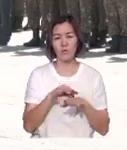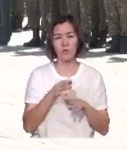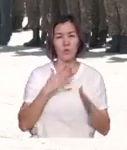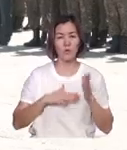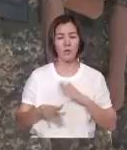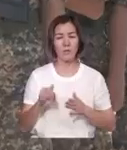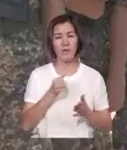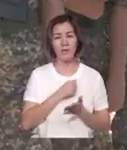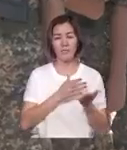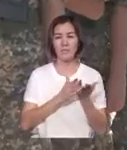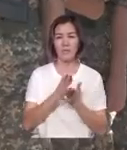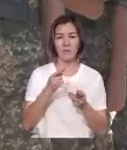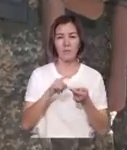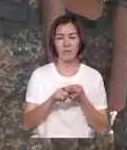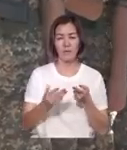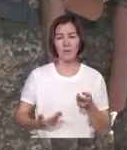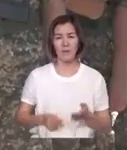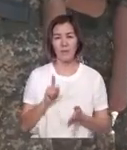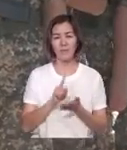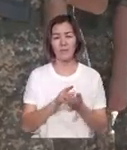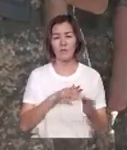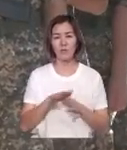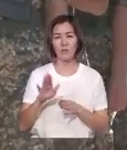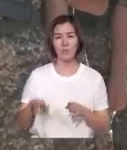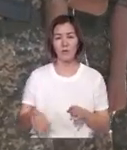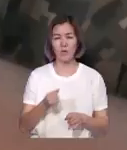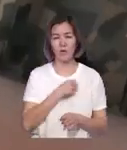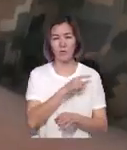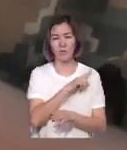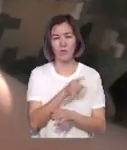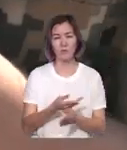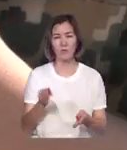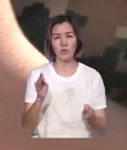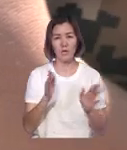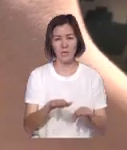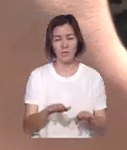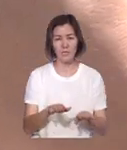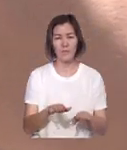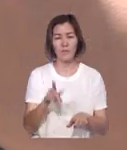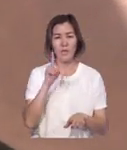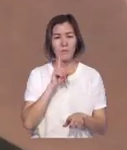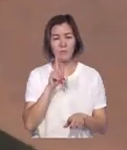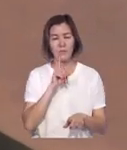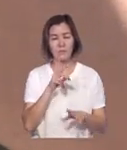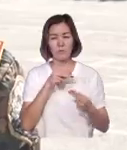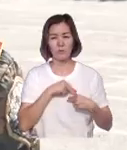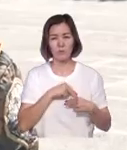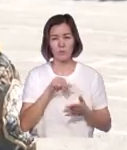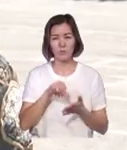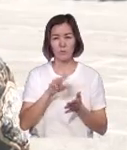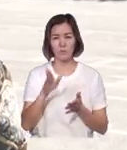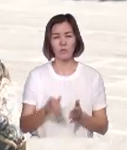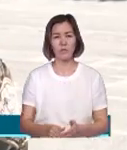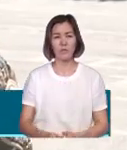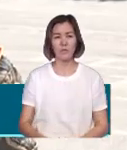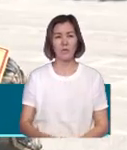өмірін әскери саламен байланыстырады. Міндетін орындап болған соң қарулы күштер қатарында қалмақ, яғни мерзімді әскери қызметші атанғысы келеді. Құдай